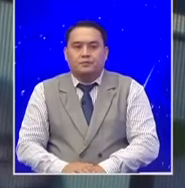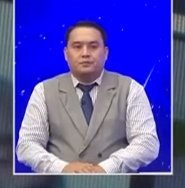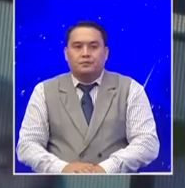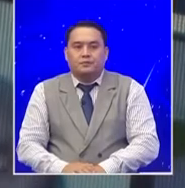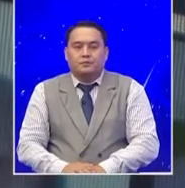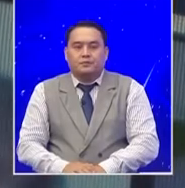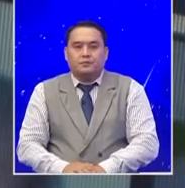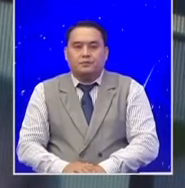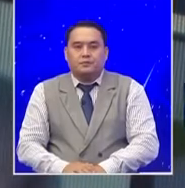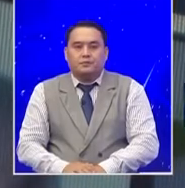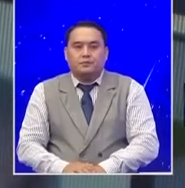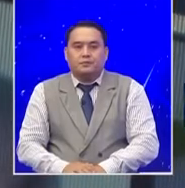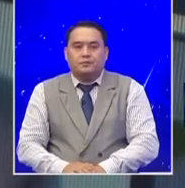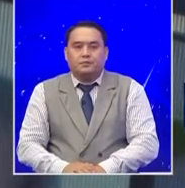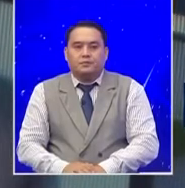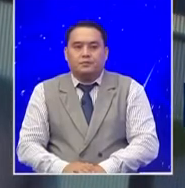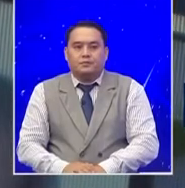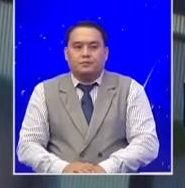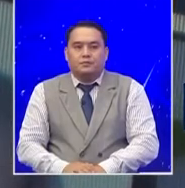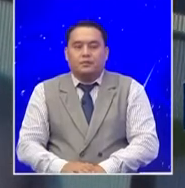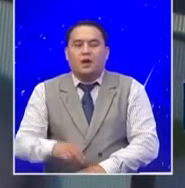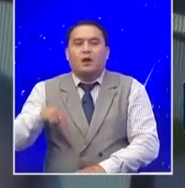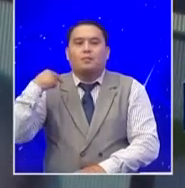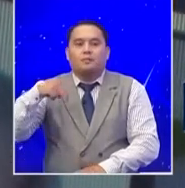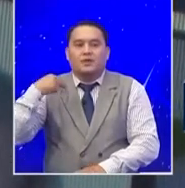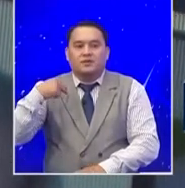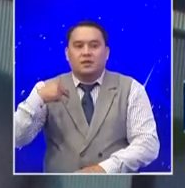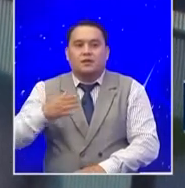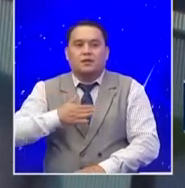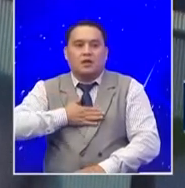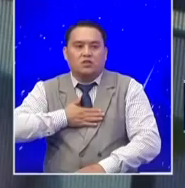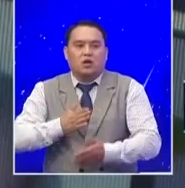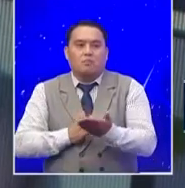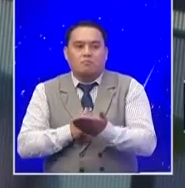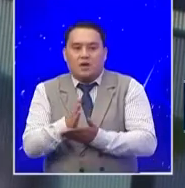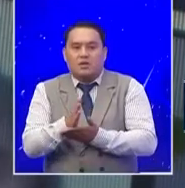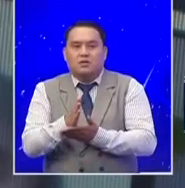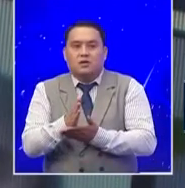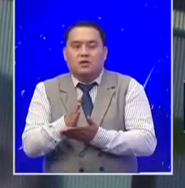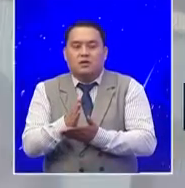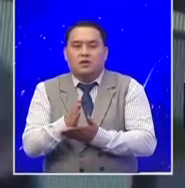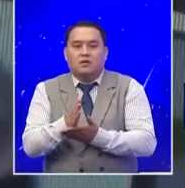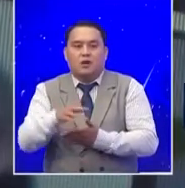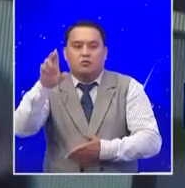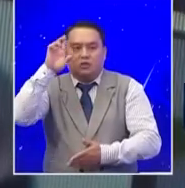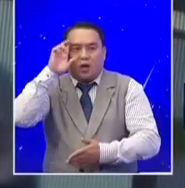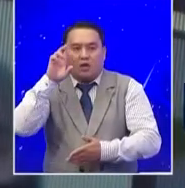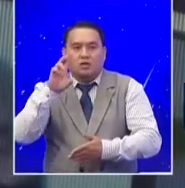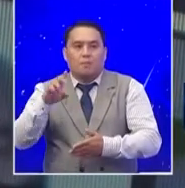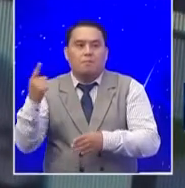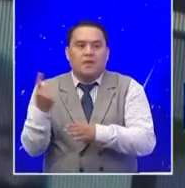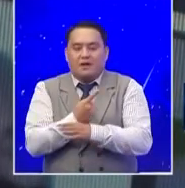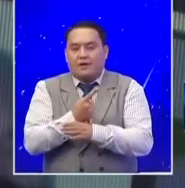Президент акцентировал свое внимание на том, что наша страна взяла курс на слышащее государство. Это прежде